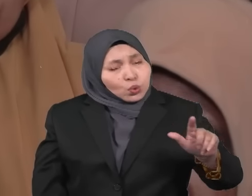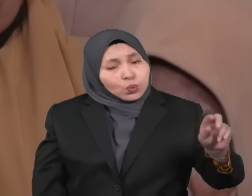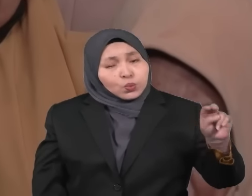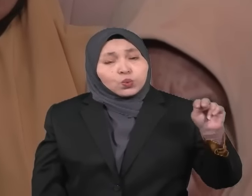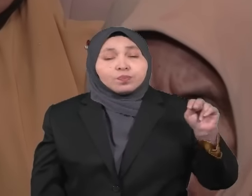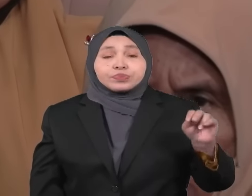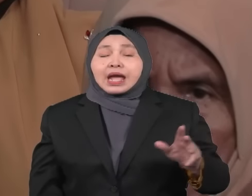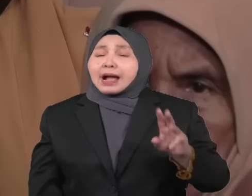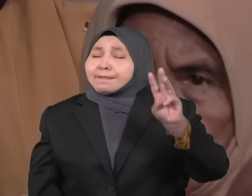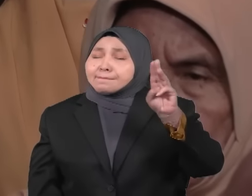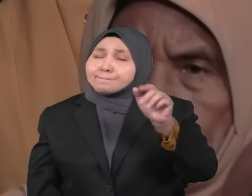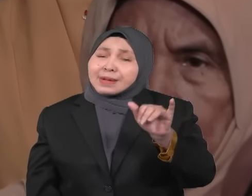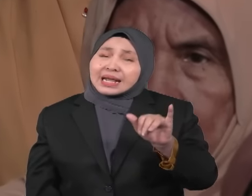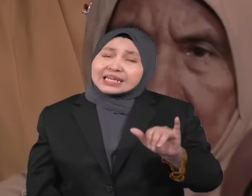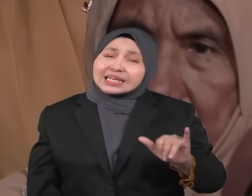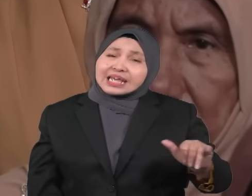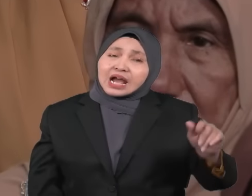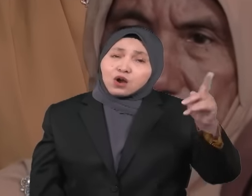Man